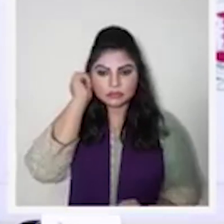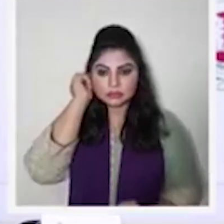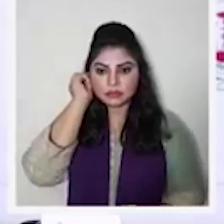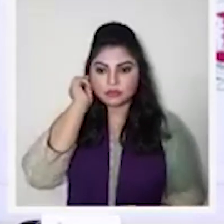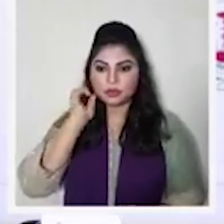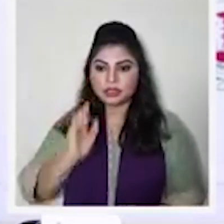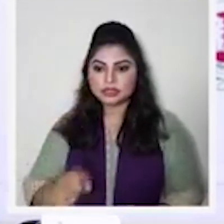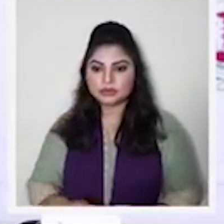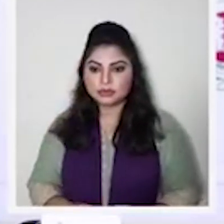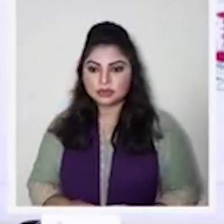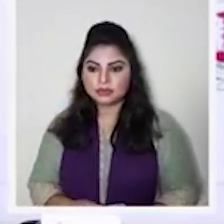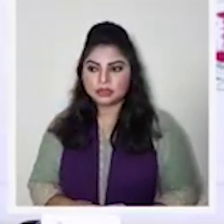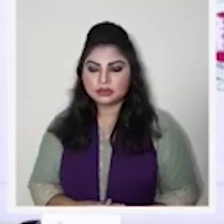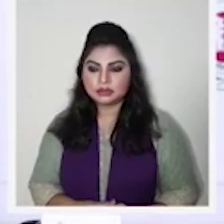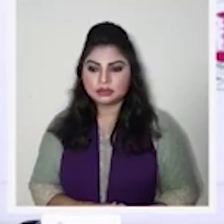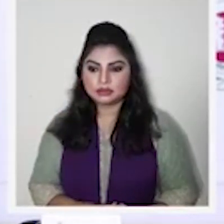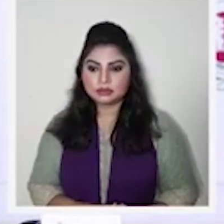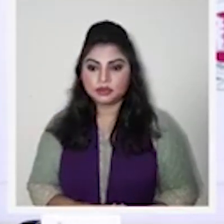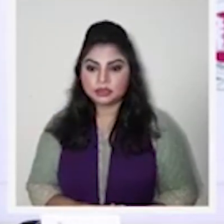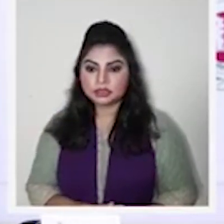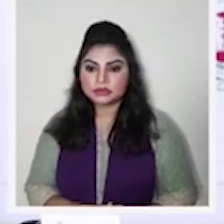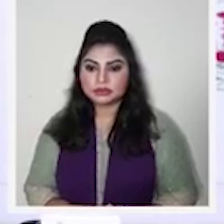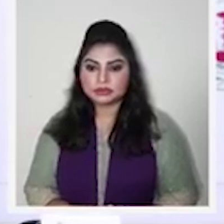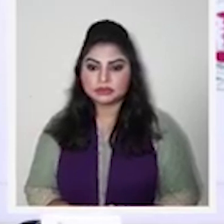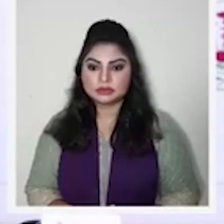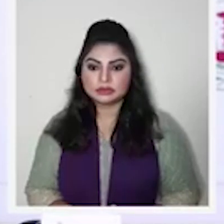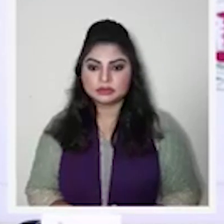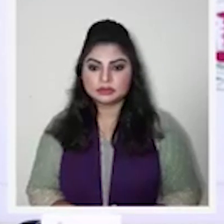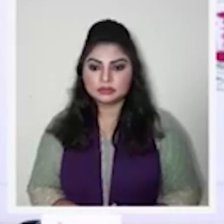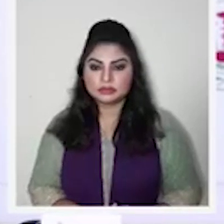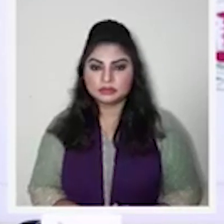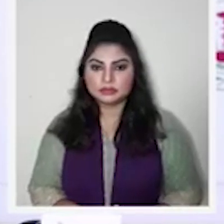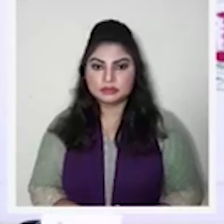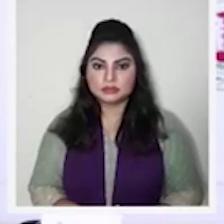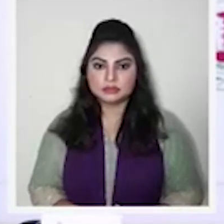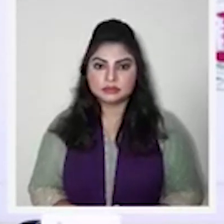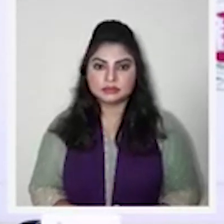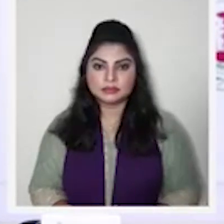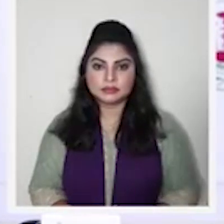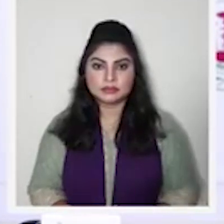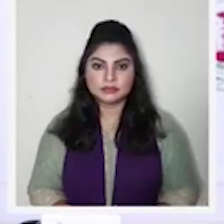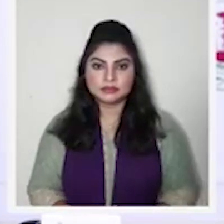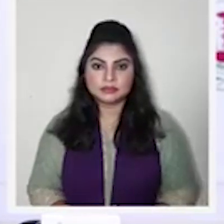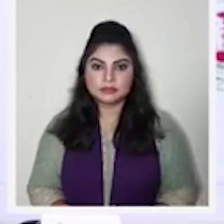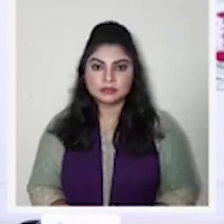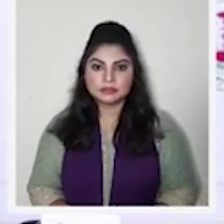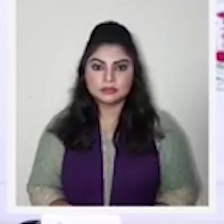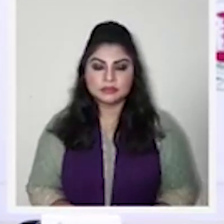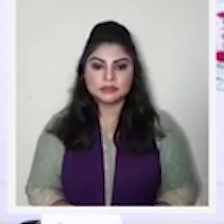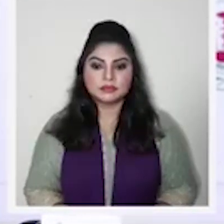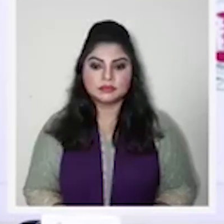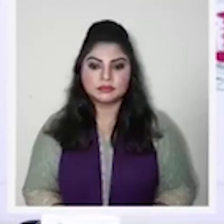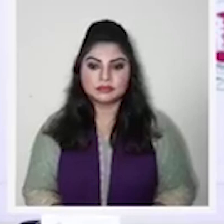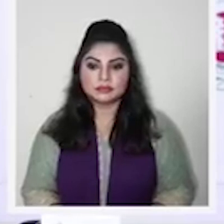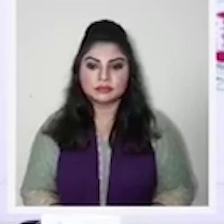অনুযায়ী নিয়মিত ঔষধ সেবন রাখুন এবং কিছু ঔষধ সবসময় আপনার সংগ্রহে রাখুন। পুষ্টিকর, সুষম